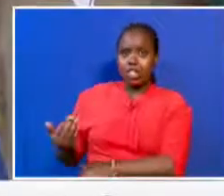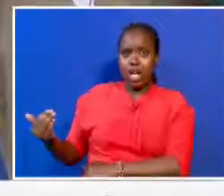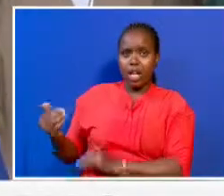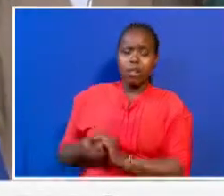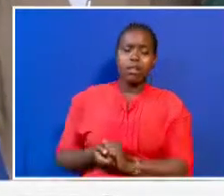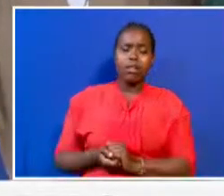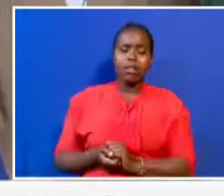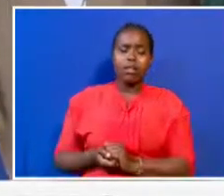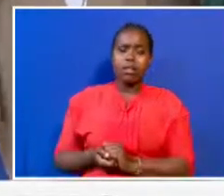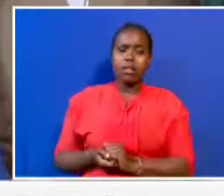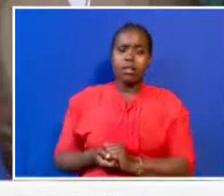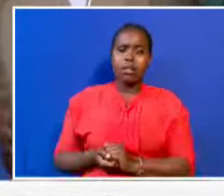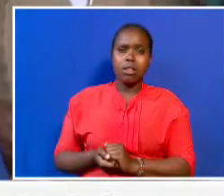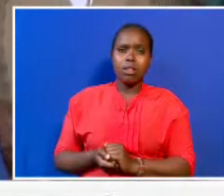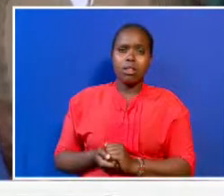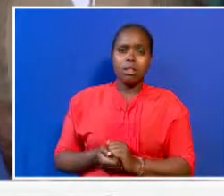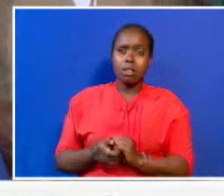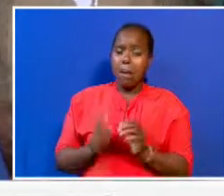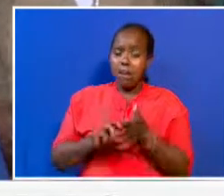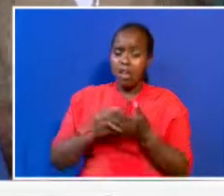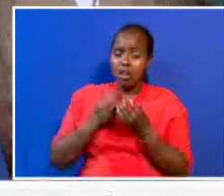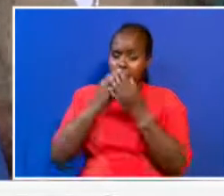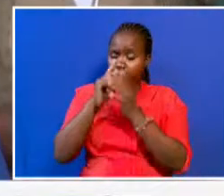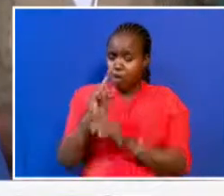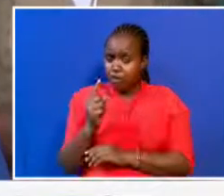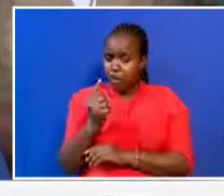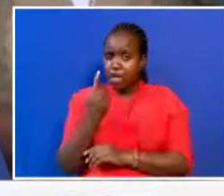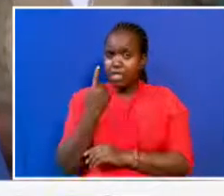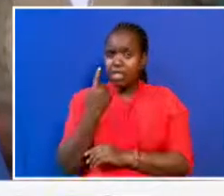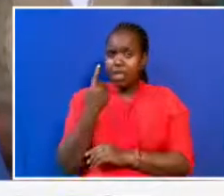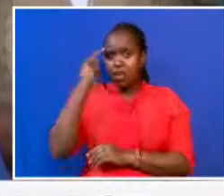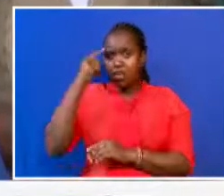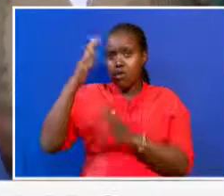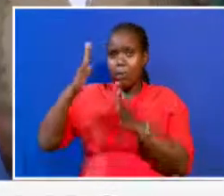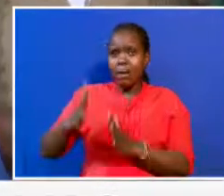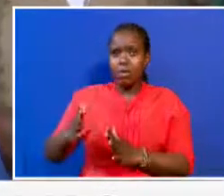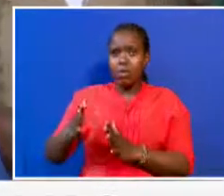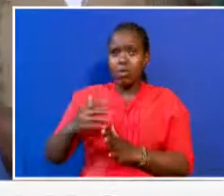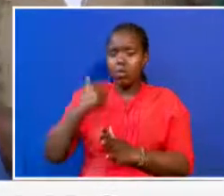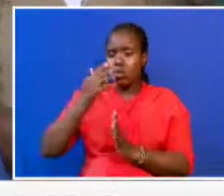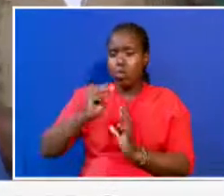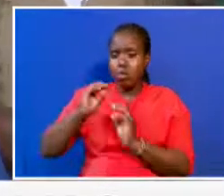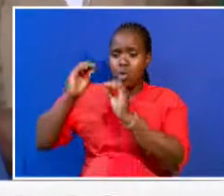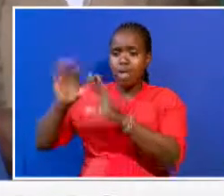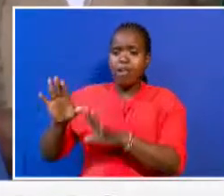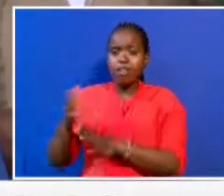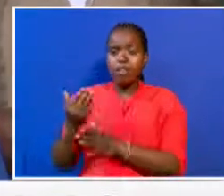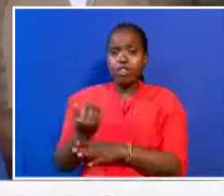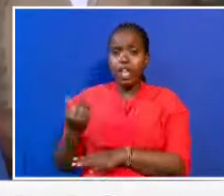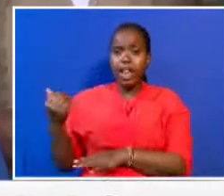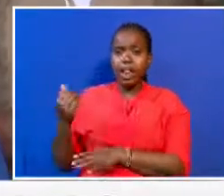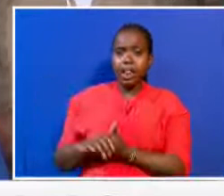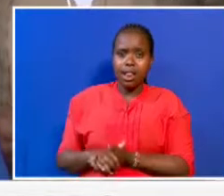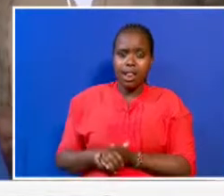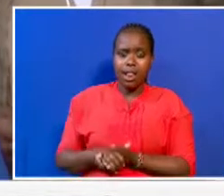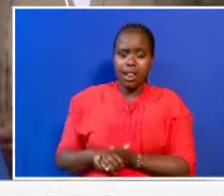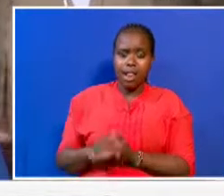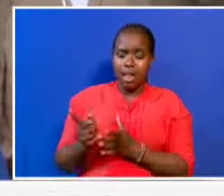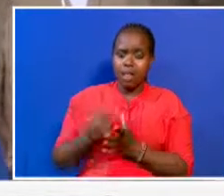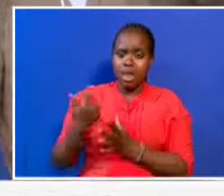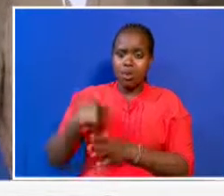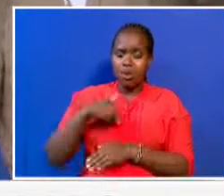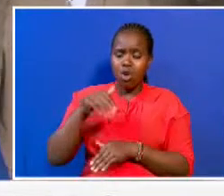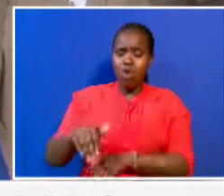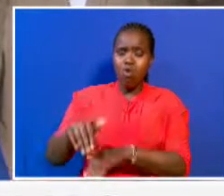Message information na piano kidogo kwa ule mtu alikuwa amewachia mwenye alipatikana mtoto, na